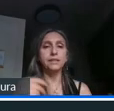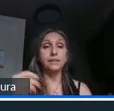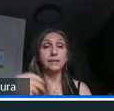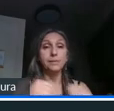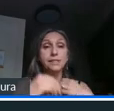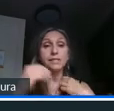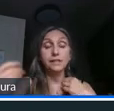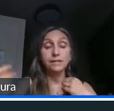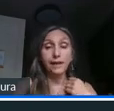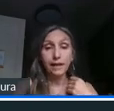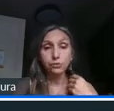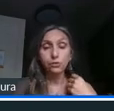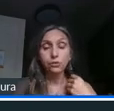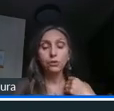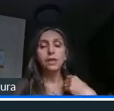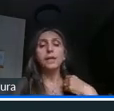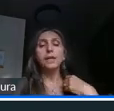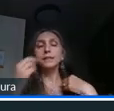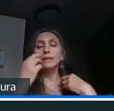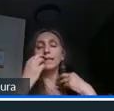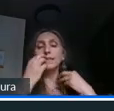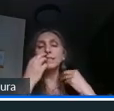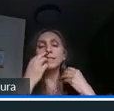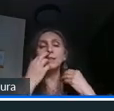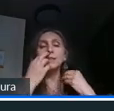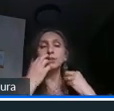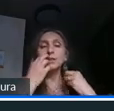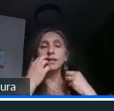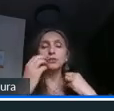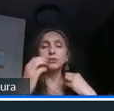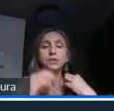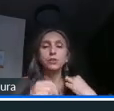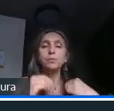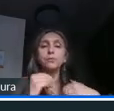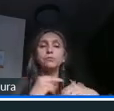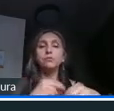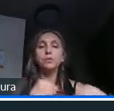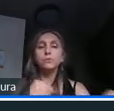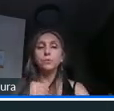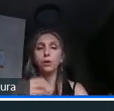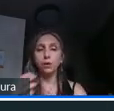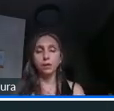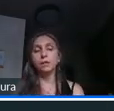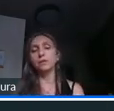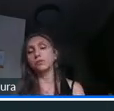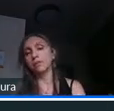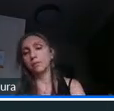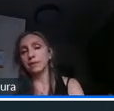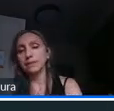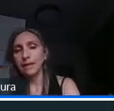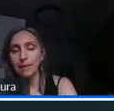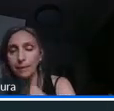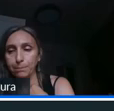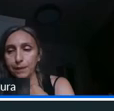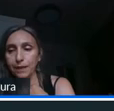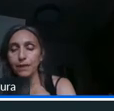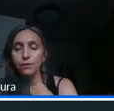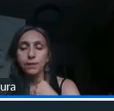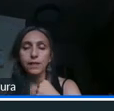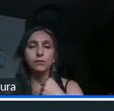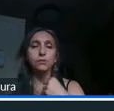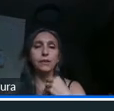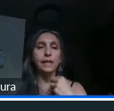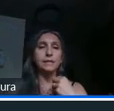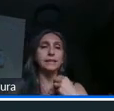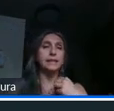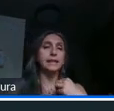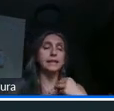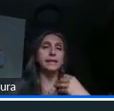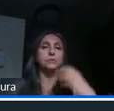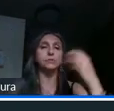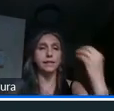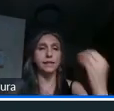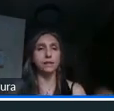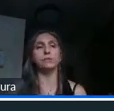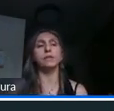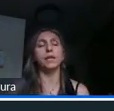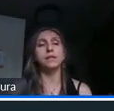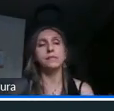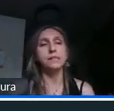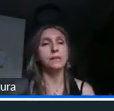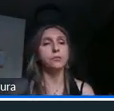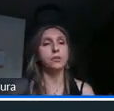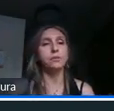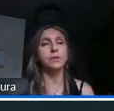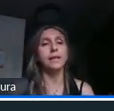la nozione di database derivato, che è distinto dal cosiddetto produced work, generalmente la mappa, che non viene toccata dalla clausola